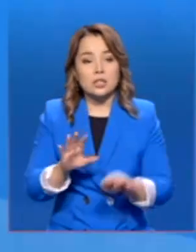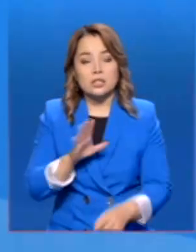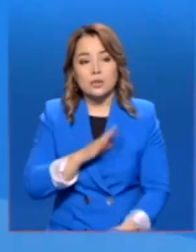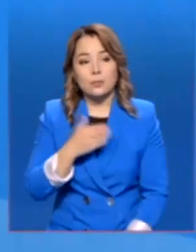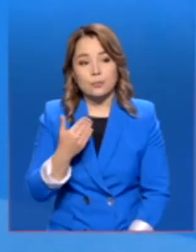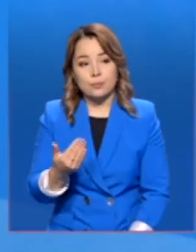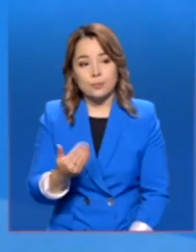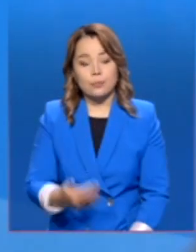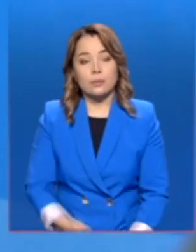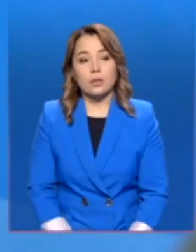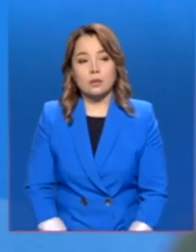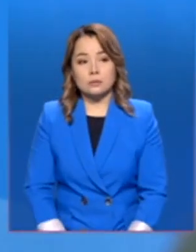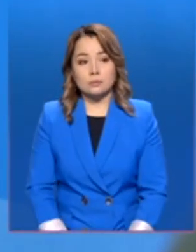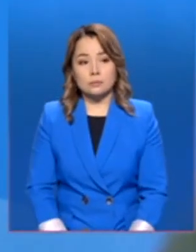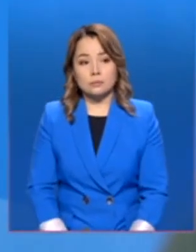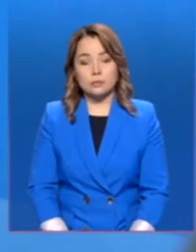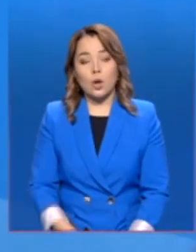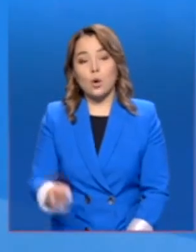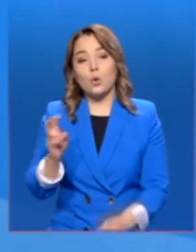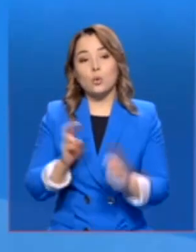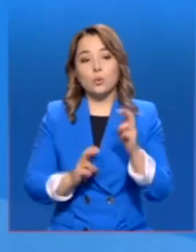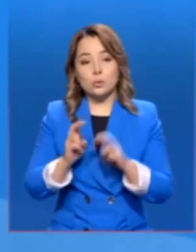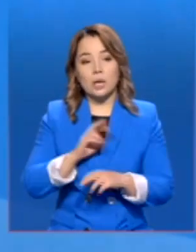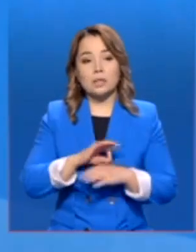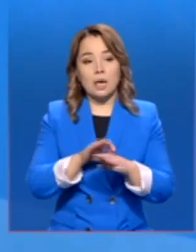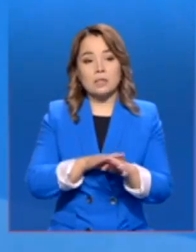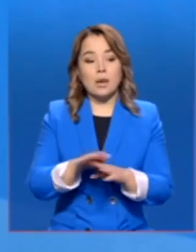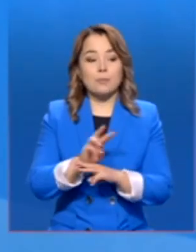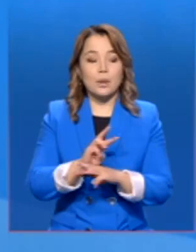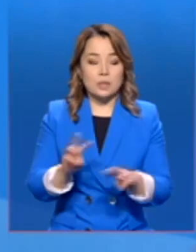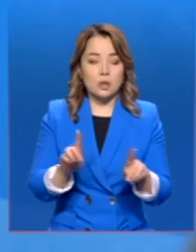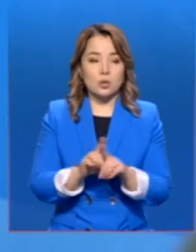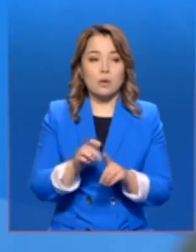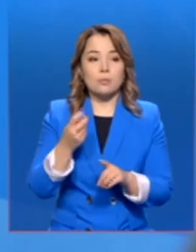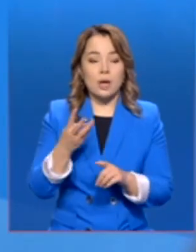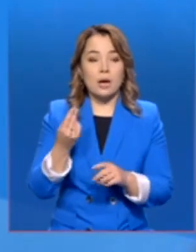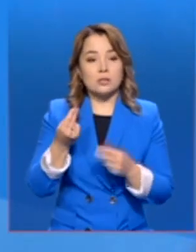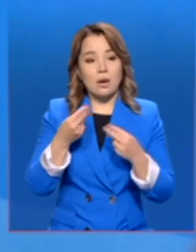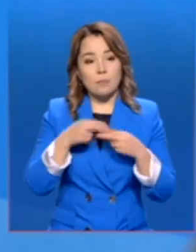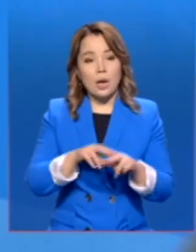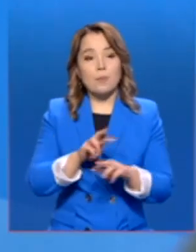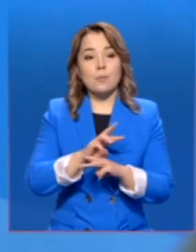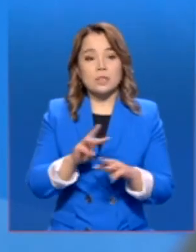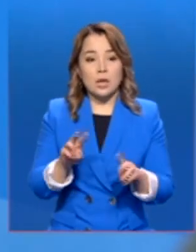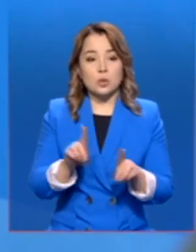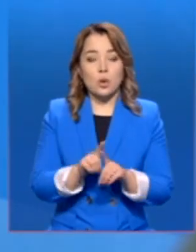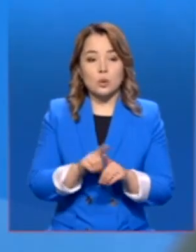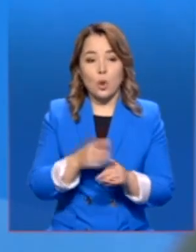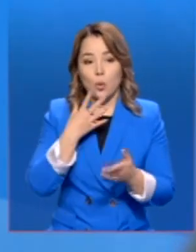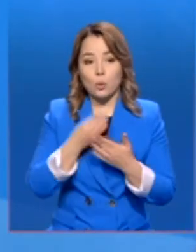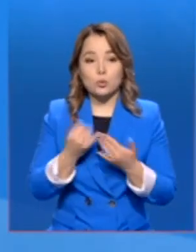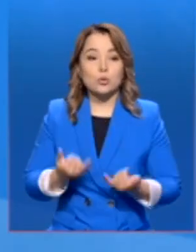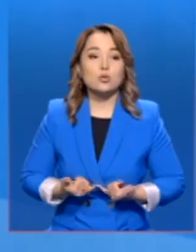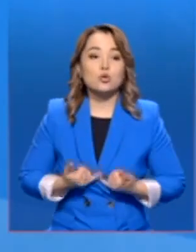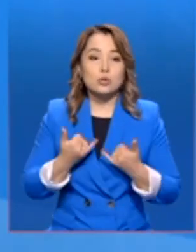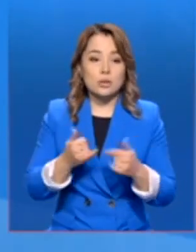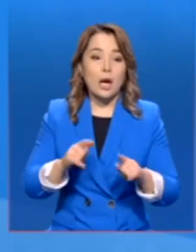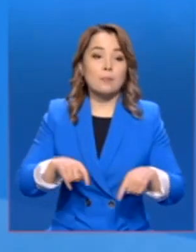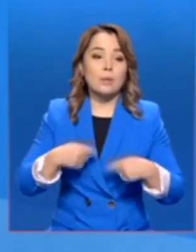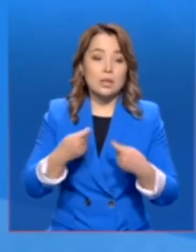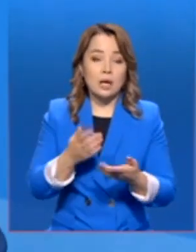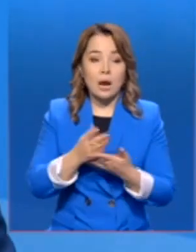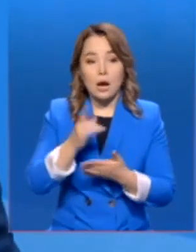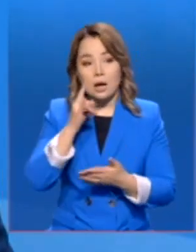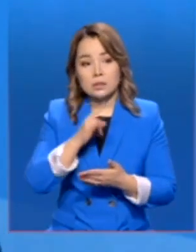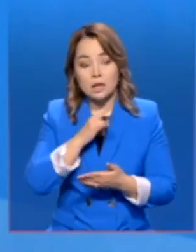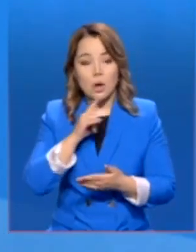Біз құзыретті орган өнеркәсіп даму бойынша министрлік бірнеше рет қаржы министрлікке өз ұсыныстарымызды бердік. Мы қазіргі